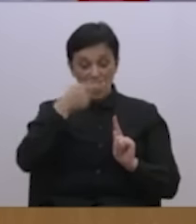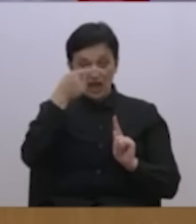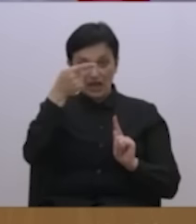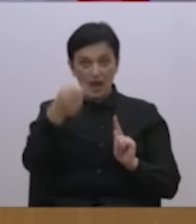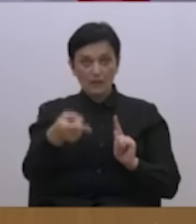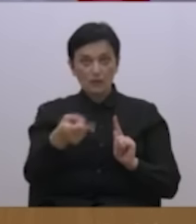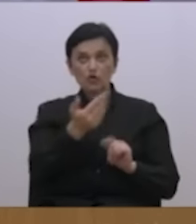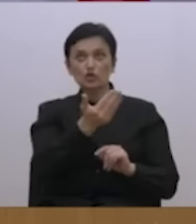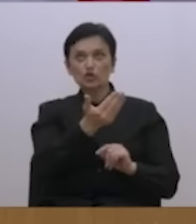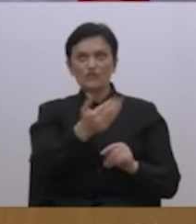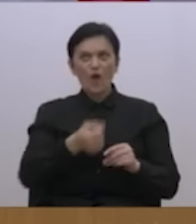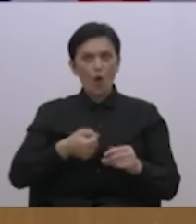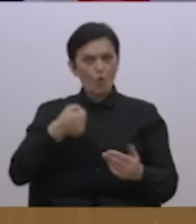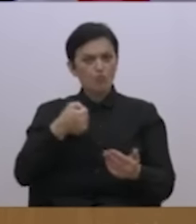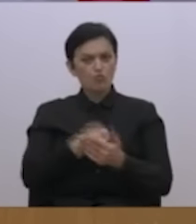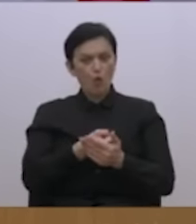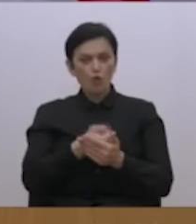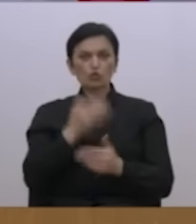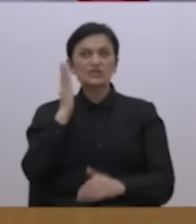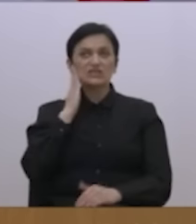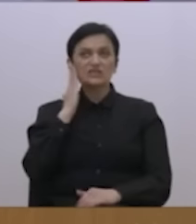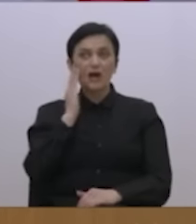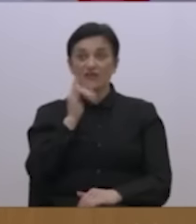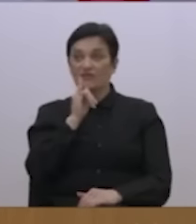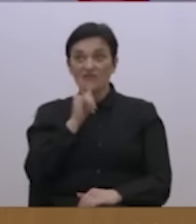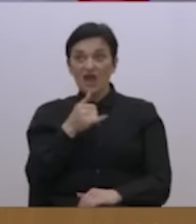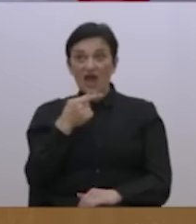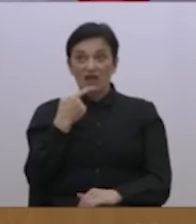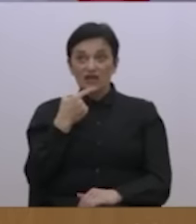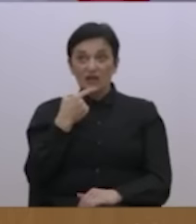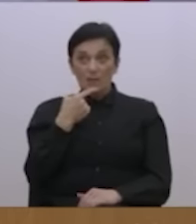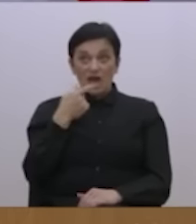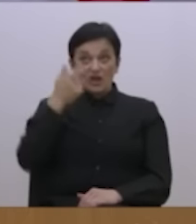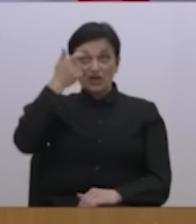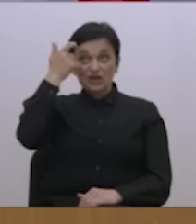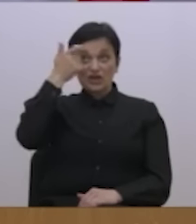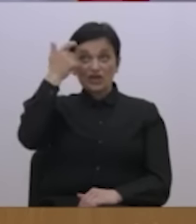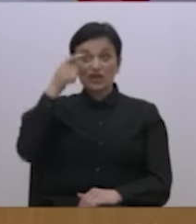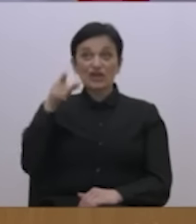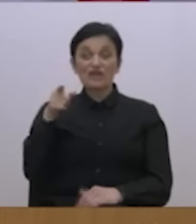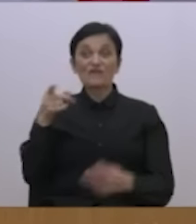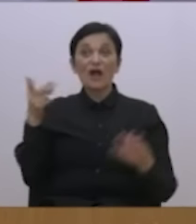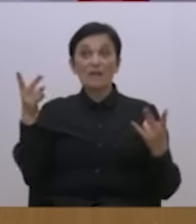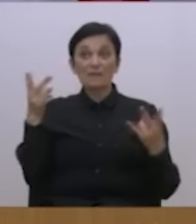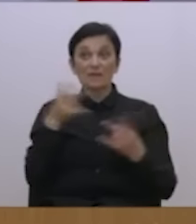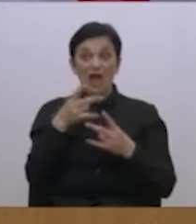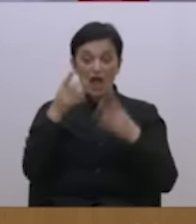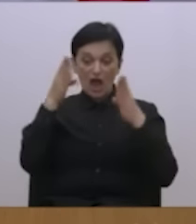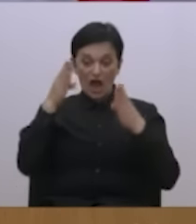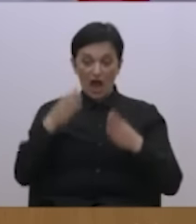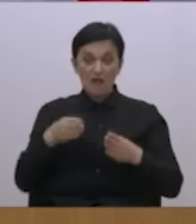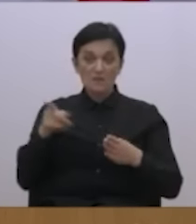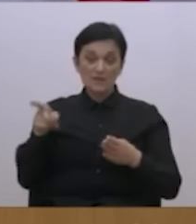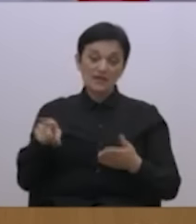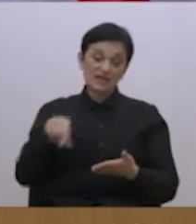თქვენ თურმე ბოლომდე სიმართლეს ვერ ამბობდით. ანუ ბიძინა ივანიშვილს დაჭირდა პირადად